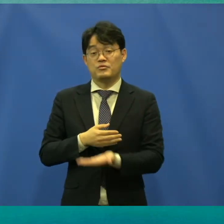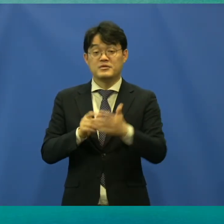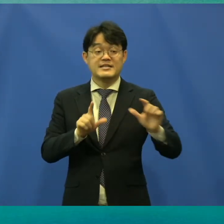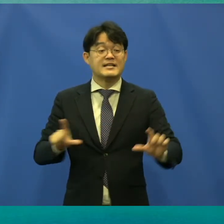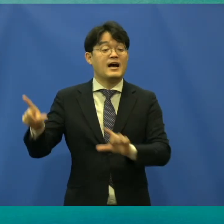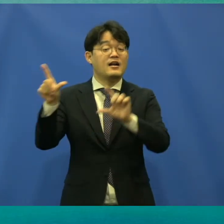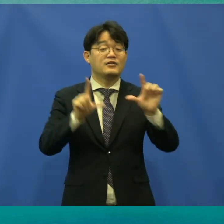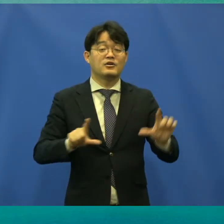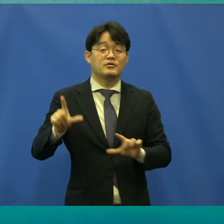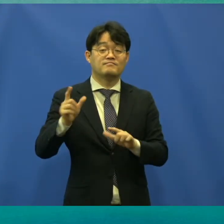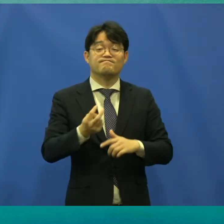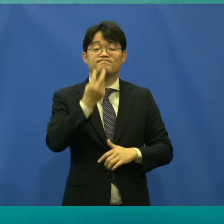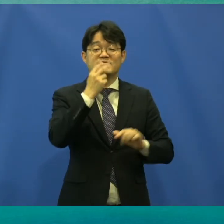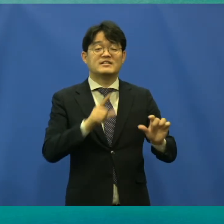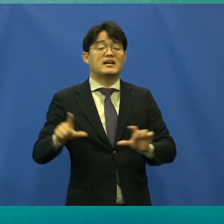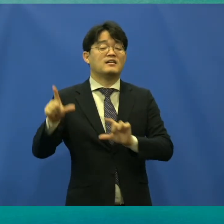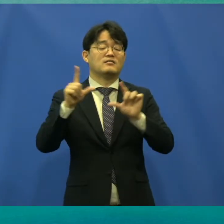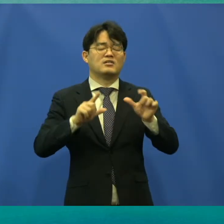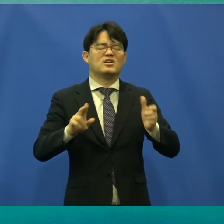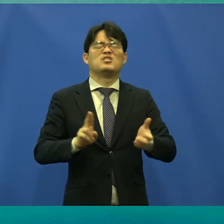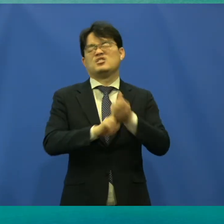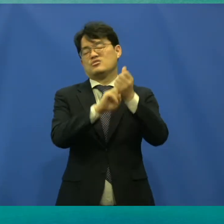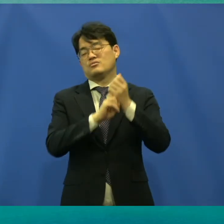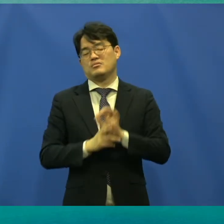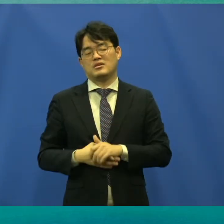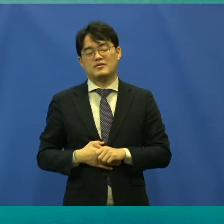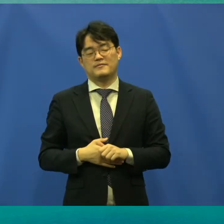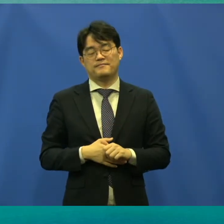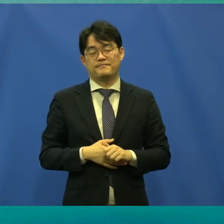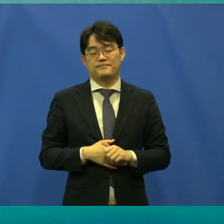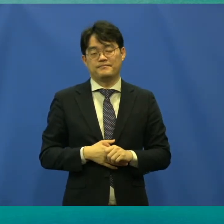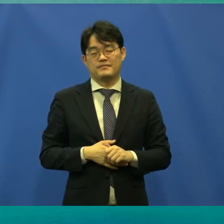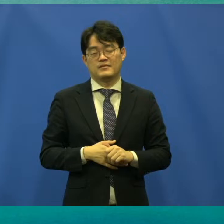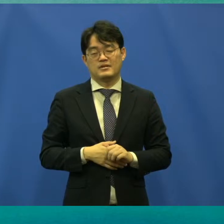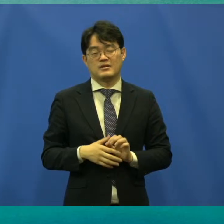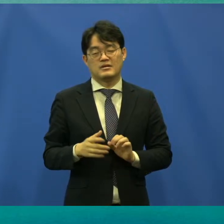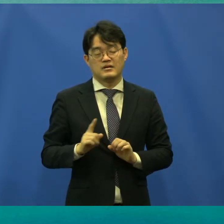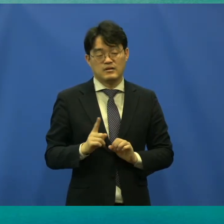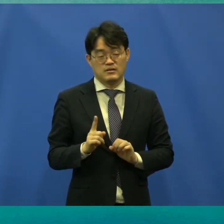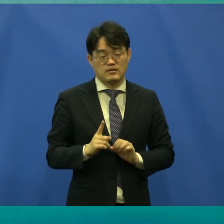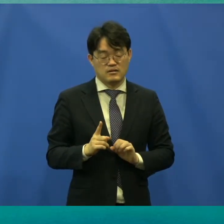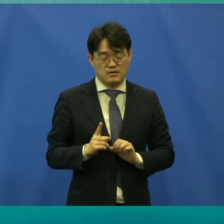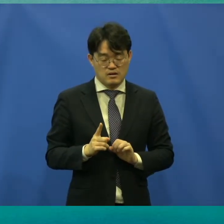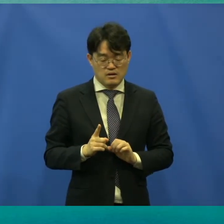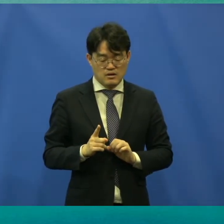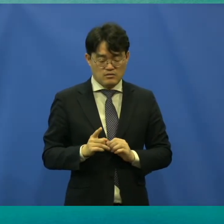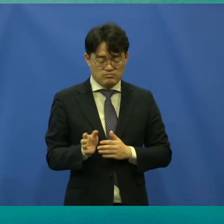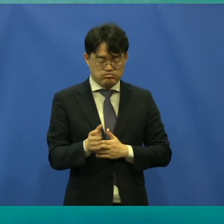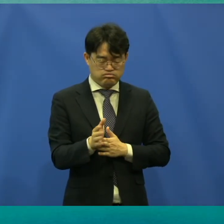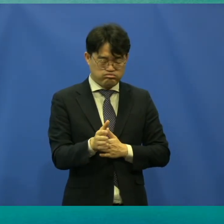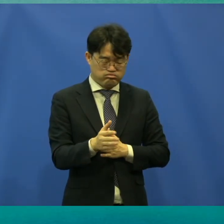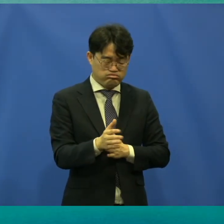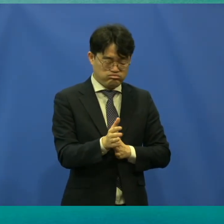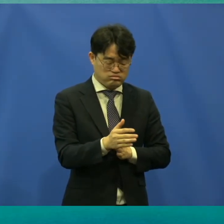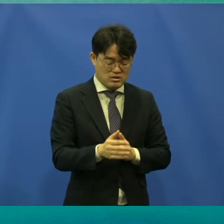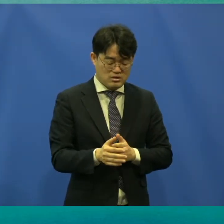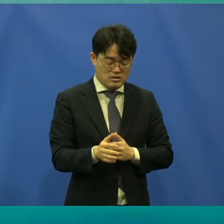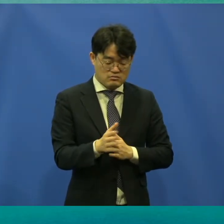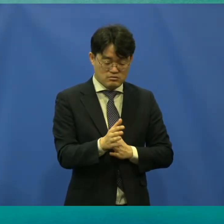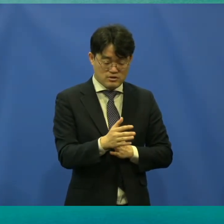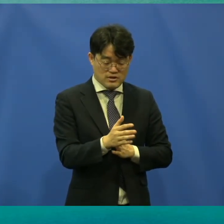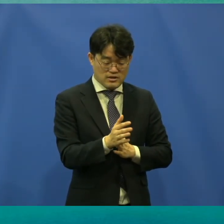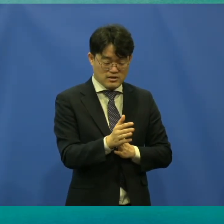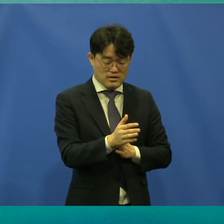죽이고자 했다면 요나는 이미 죽었습니다. 탐배 벌써 침몰합니다. 그 거대한 광풍에 한